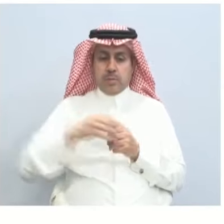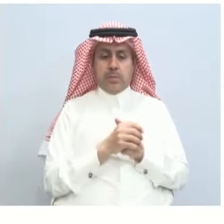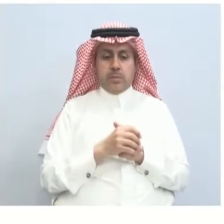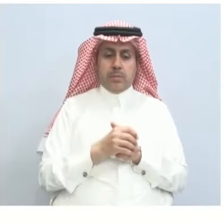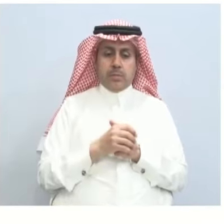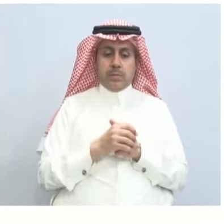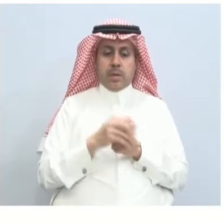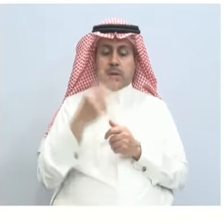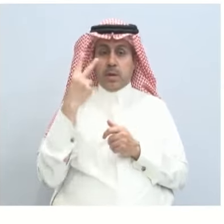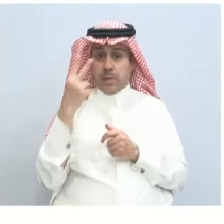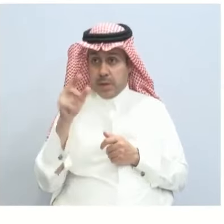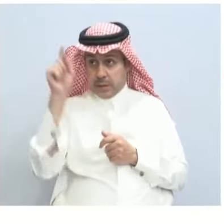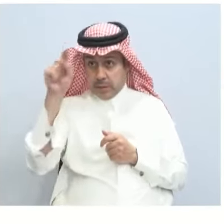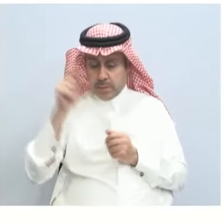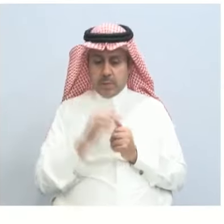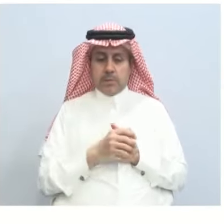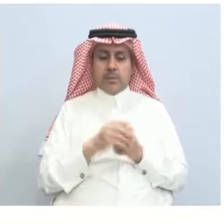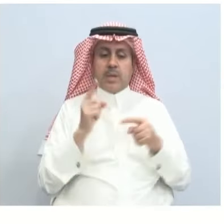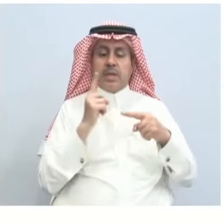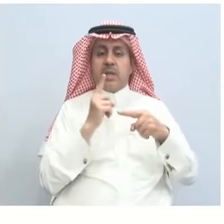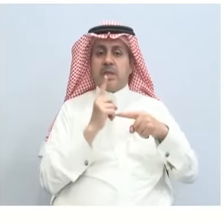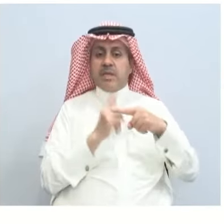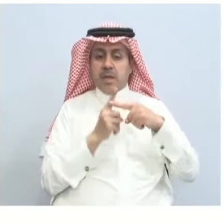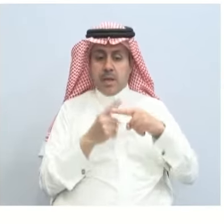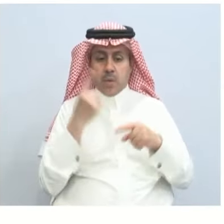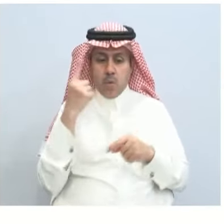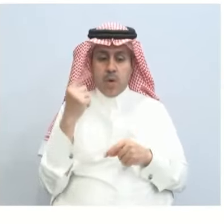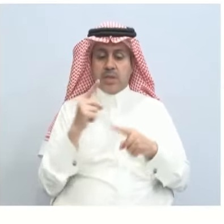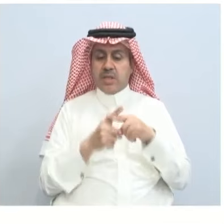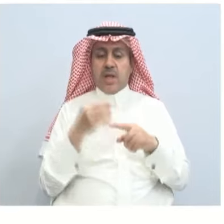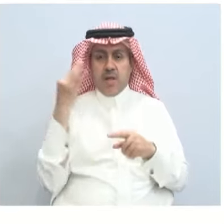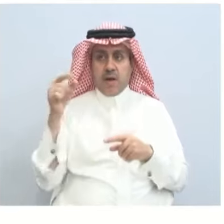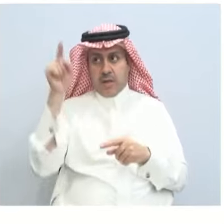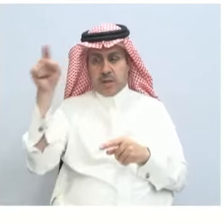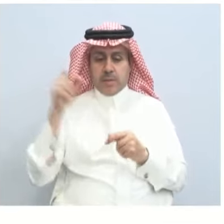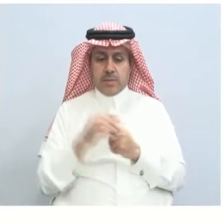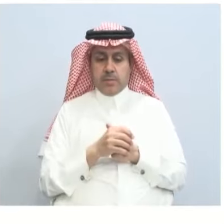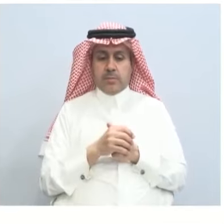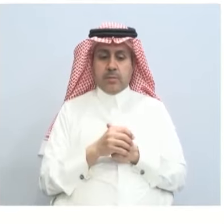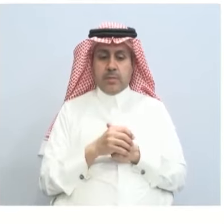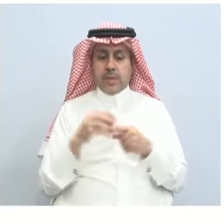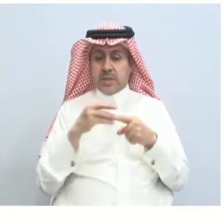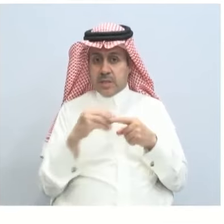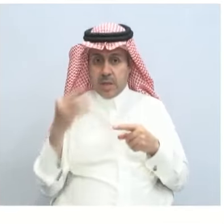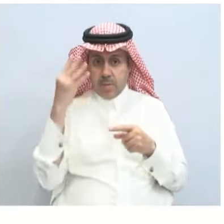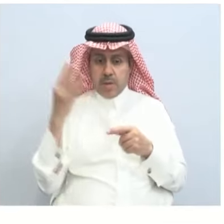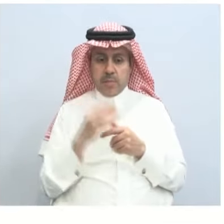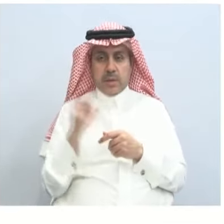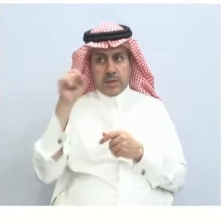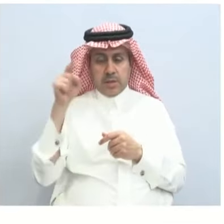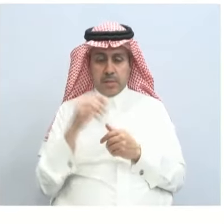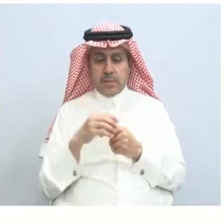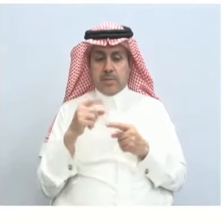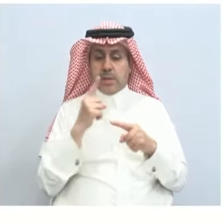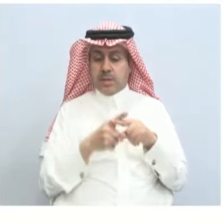المتجه فبقول هنا 2 تربيع + 1 تربيع + 3 تربيع وهنا بقول سالب ا تربيع